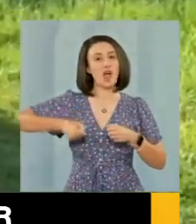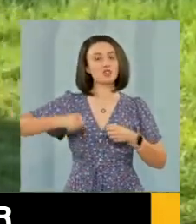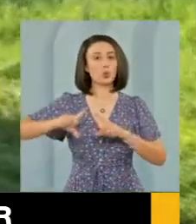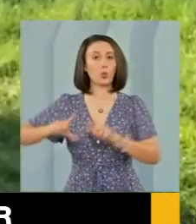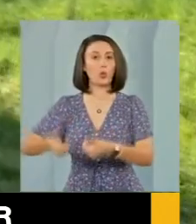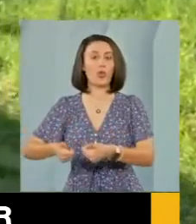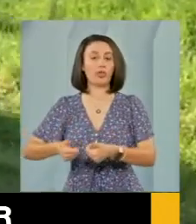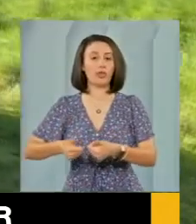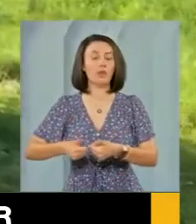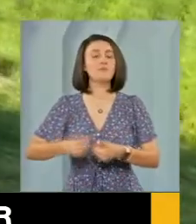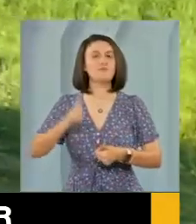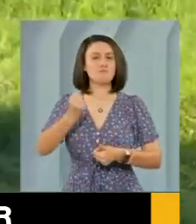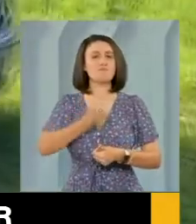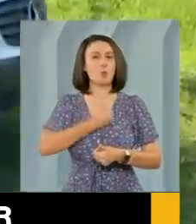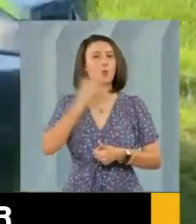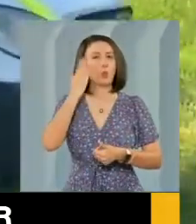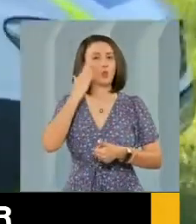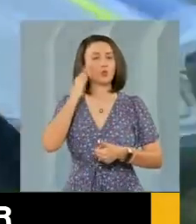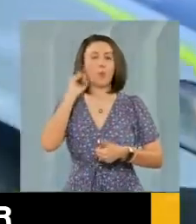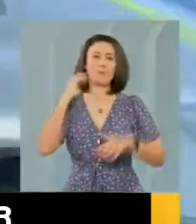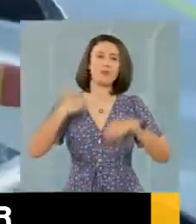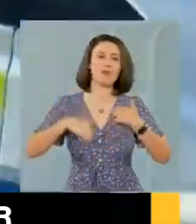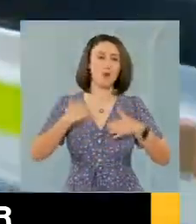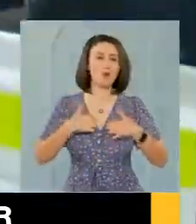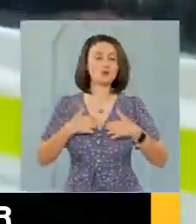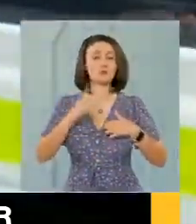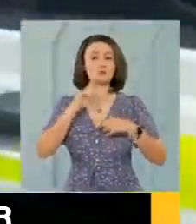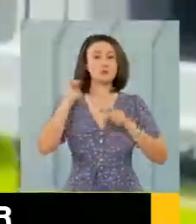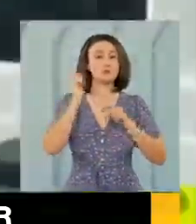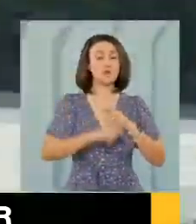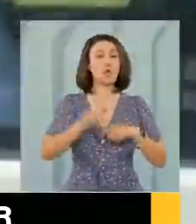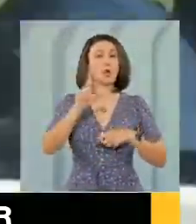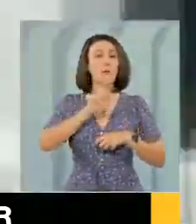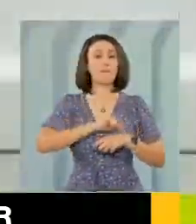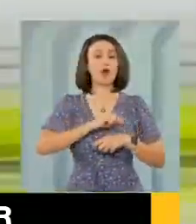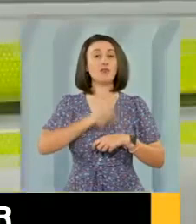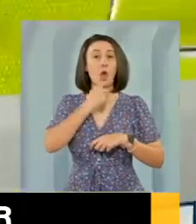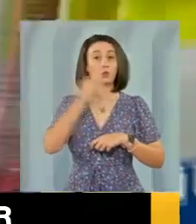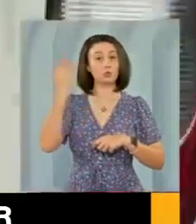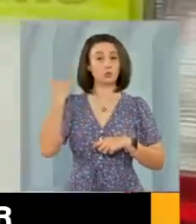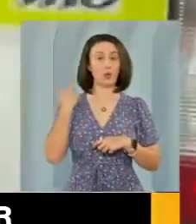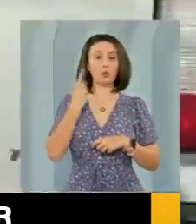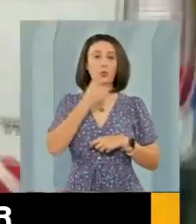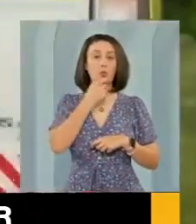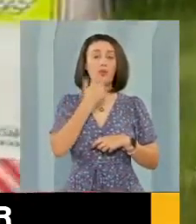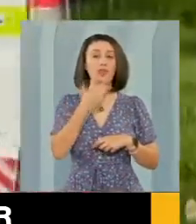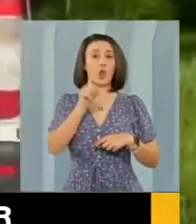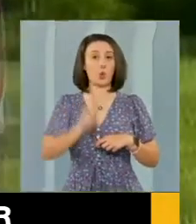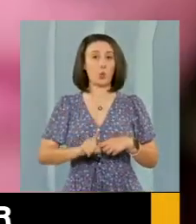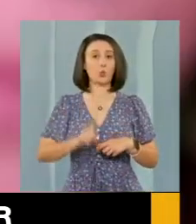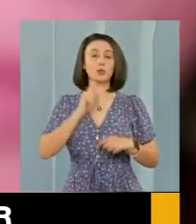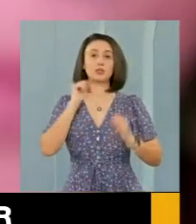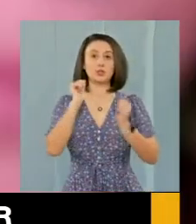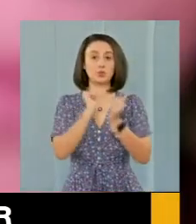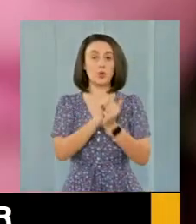criminalului era cunoscut drept un om violent acesta a fost condamnat în luna martie a anului trecut la un an și 3 luni de